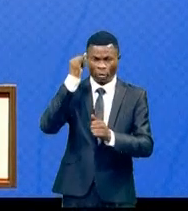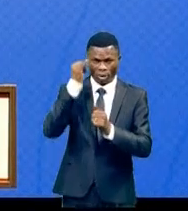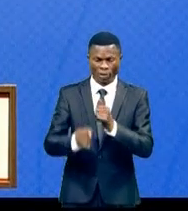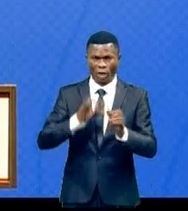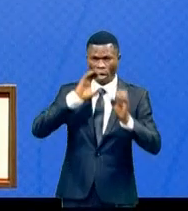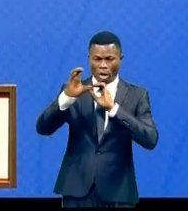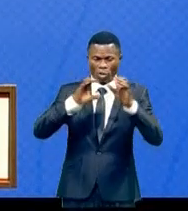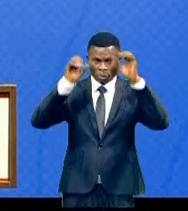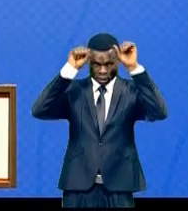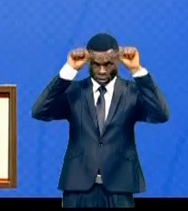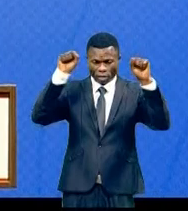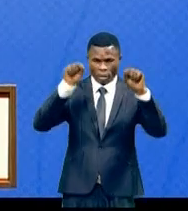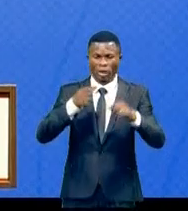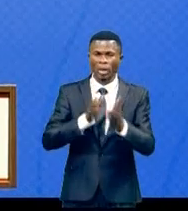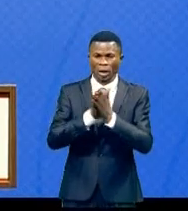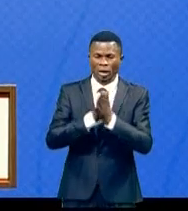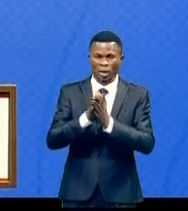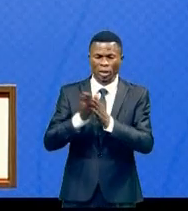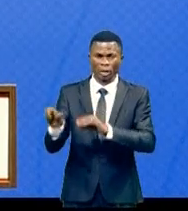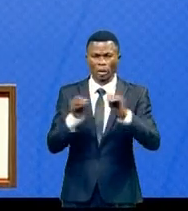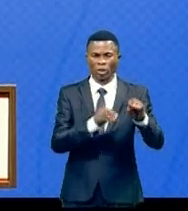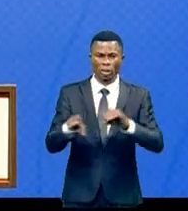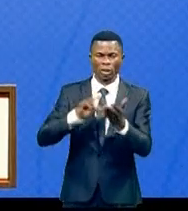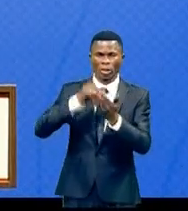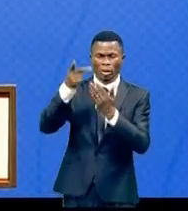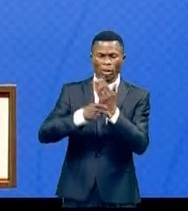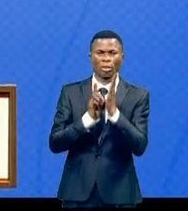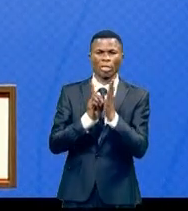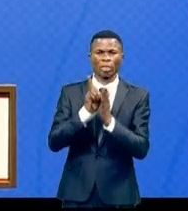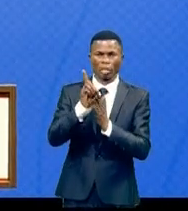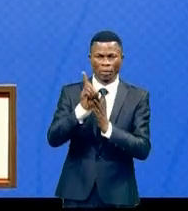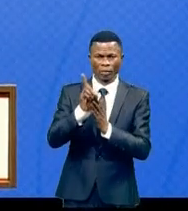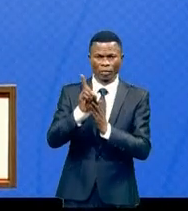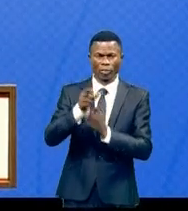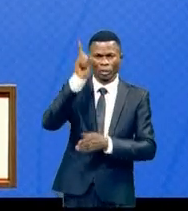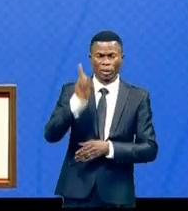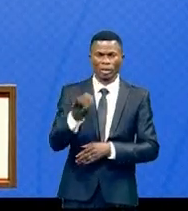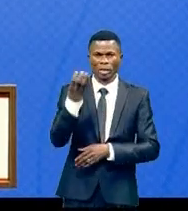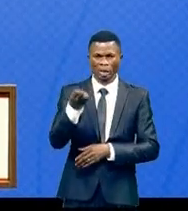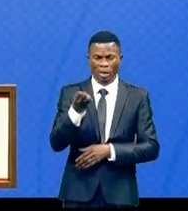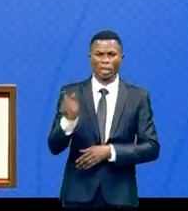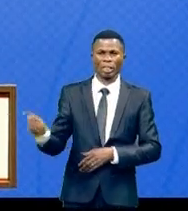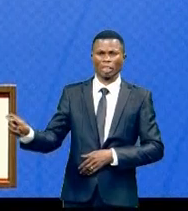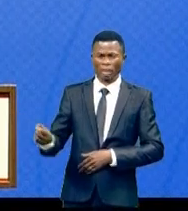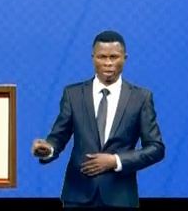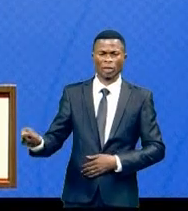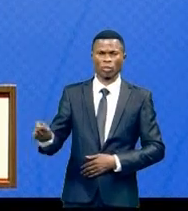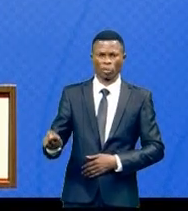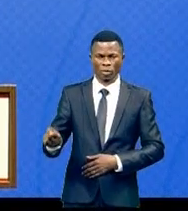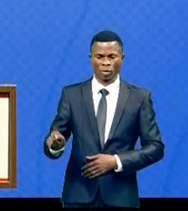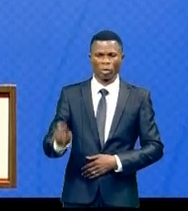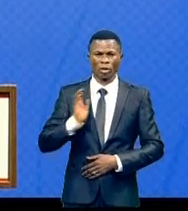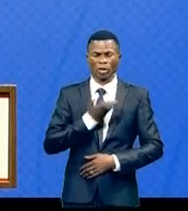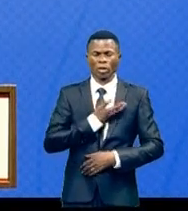président de la République a porté sur la mise en œuvre du plan de développement de nos 145 territoires. Le président